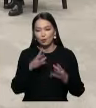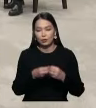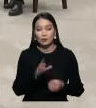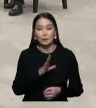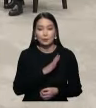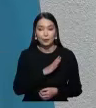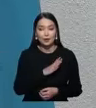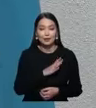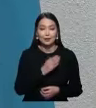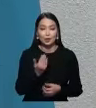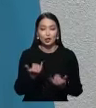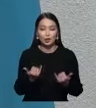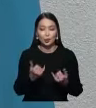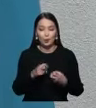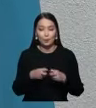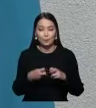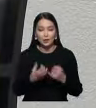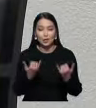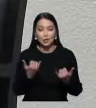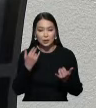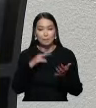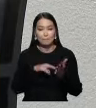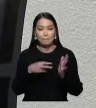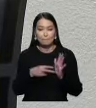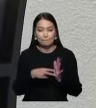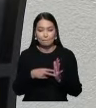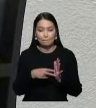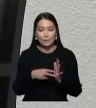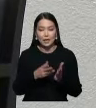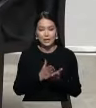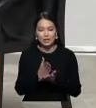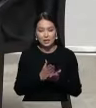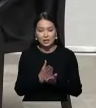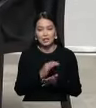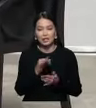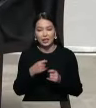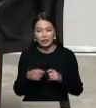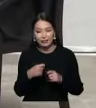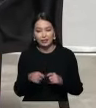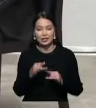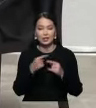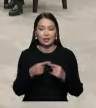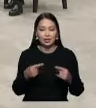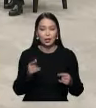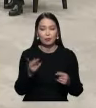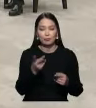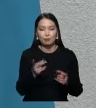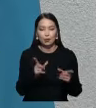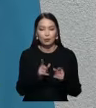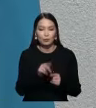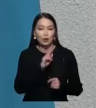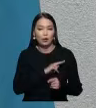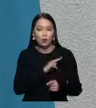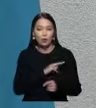таких направлений стали нефтепроекты, среди которых стратегические, инвестиционные по производству бутадиена в Атырауской